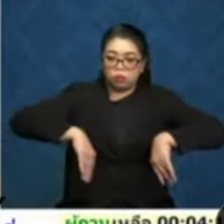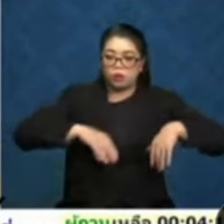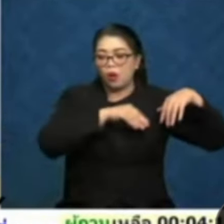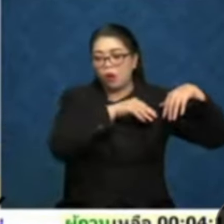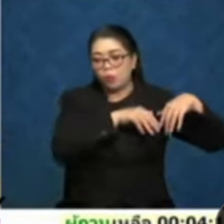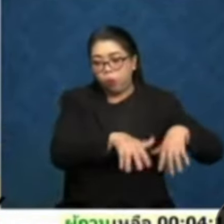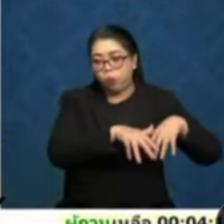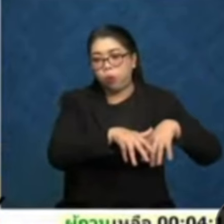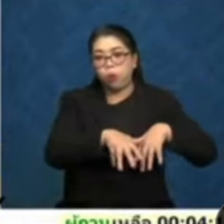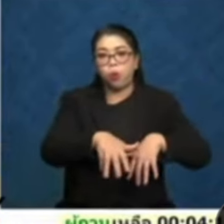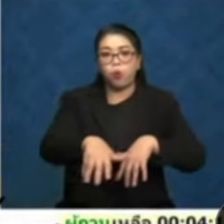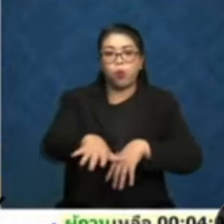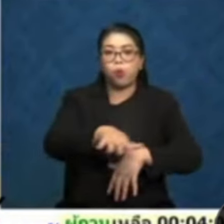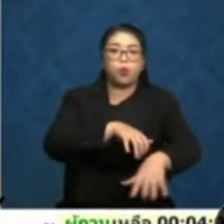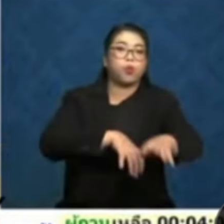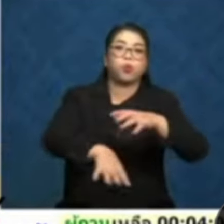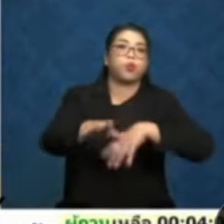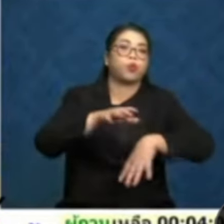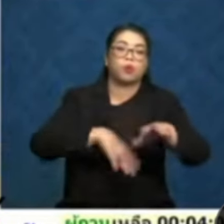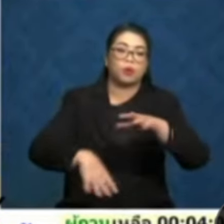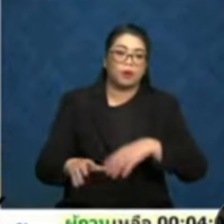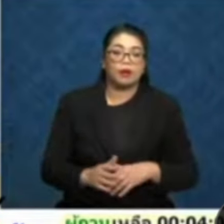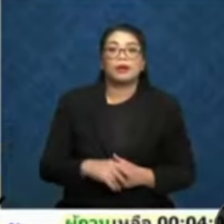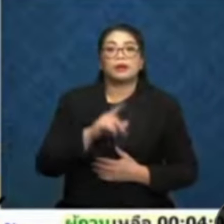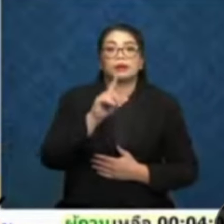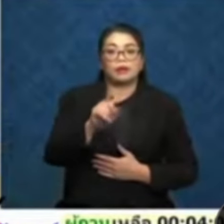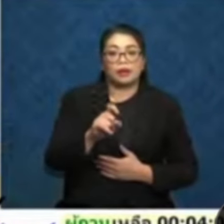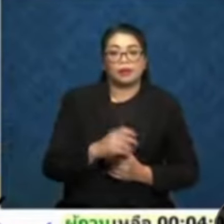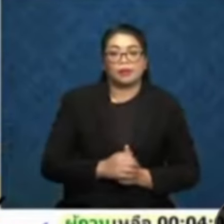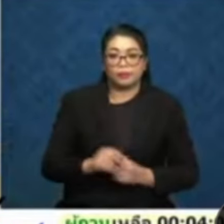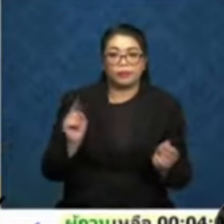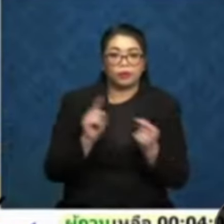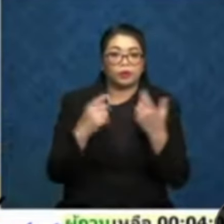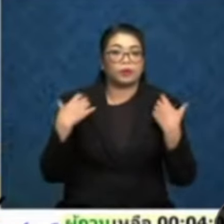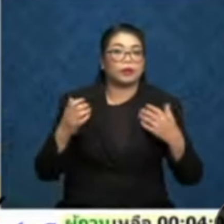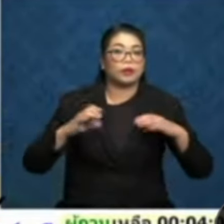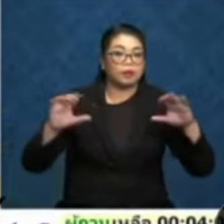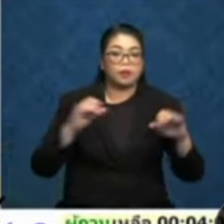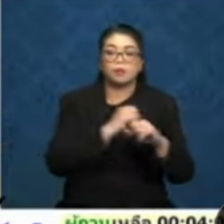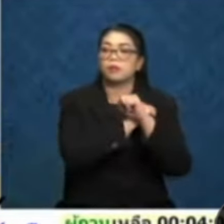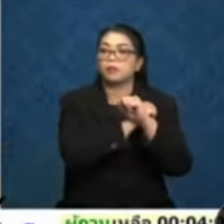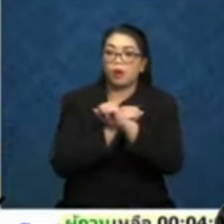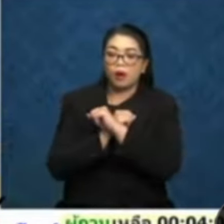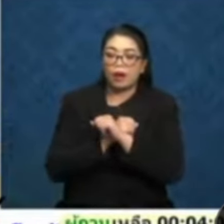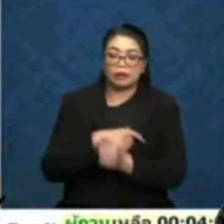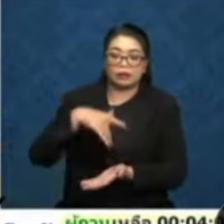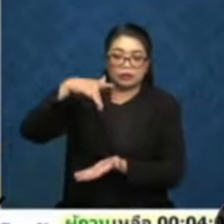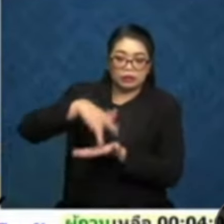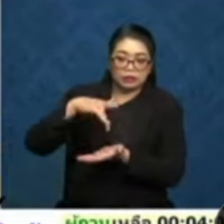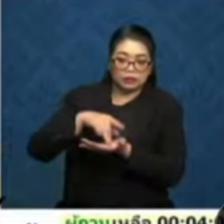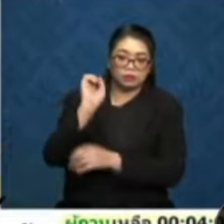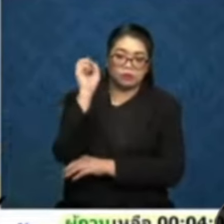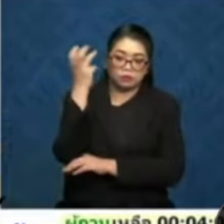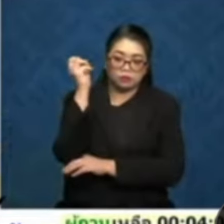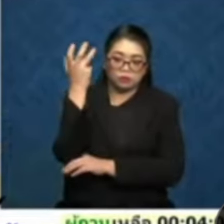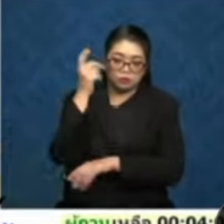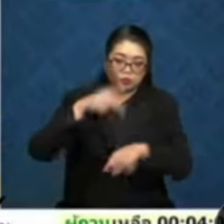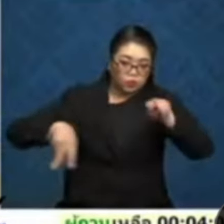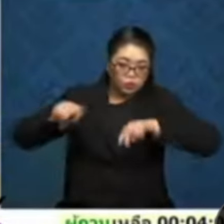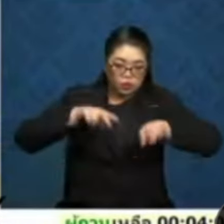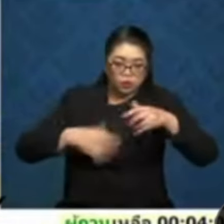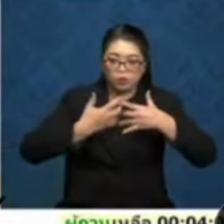น้ำป่าไหลหลากนะครับก็อยากจะสอบถามในเรื่องนี้นะครับว่าทางรัฐบาลมีมาตรการในการติดตั้งนะครับหรือว่าดูแลรักษา